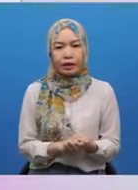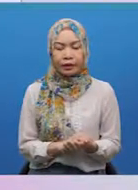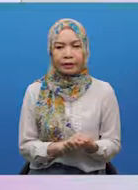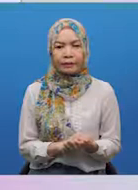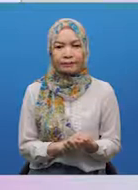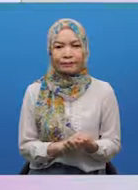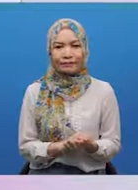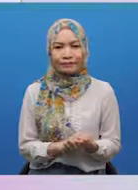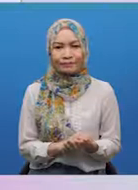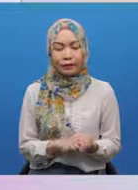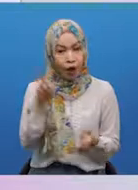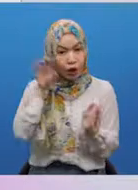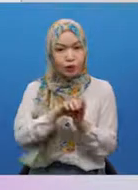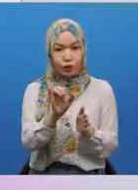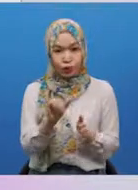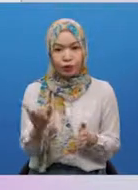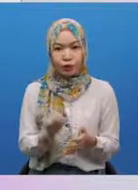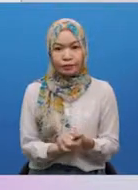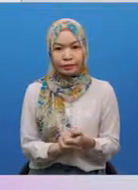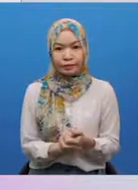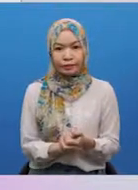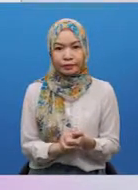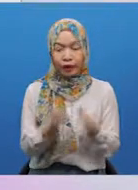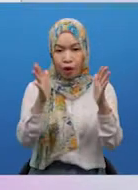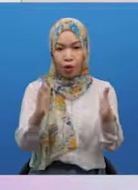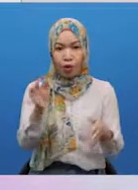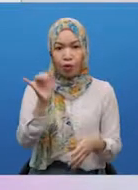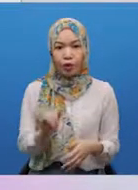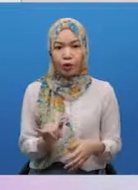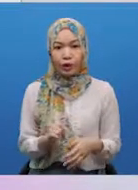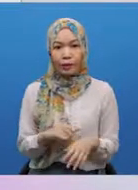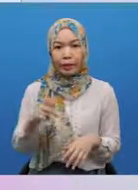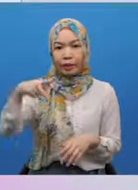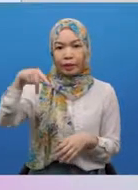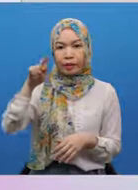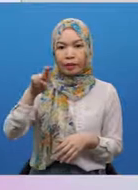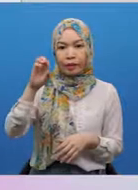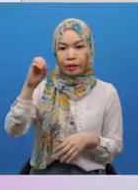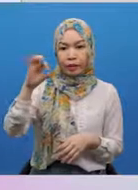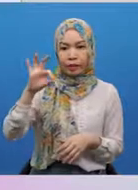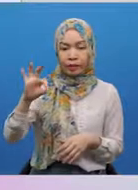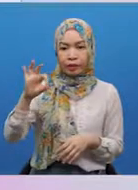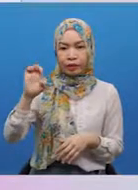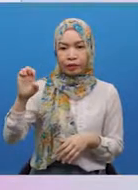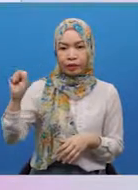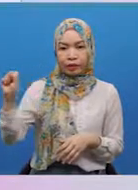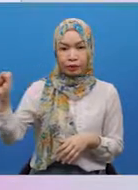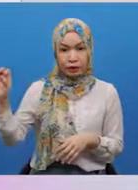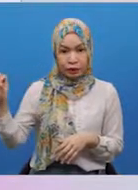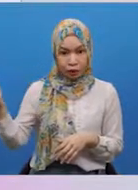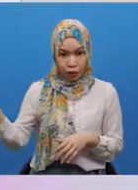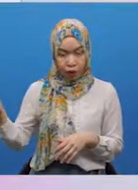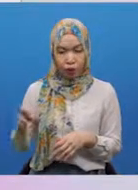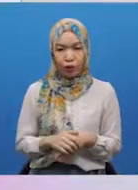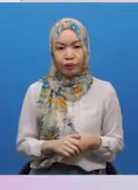akademik. Contohnya, seseorang itu digelar Profesor Emeritus kerana beliau